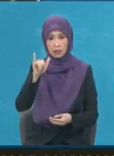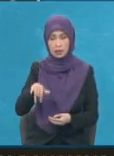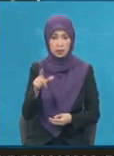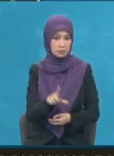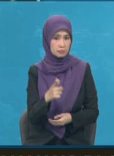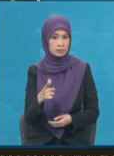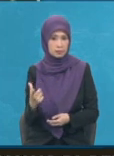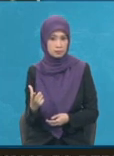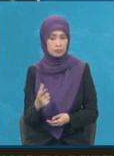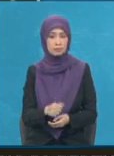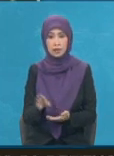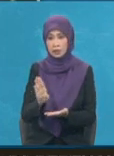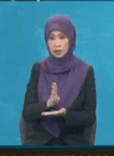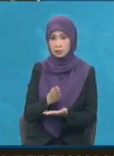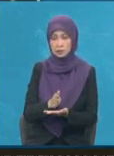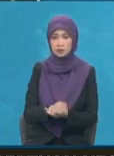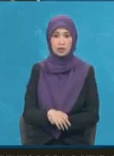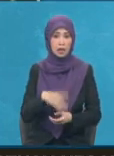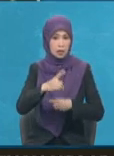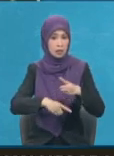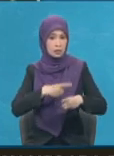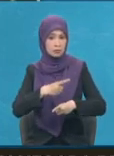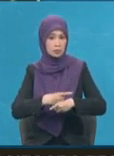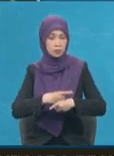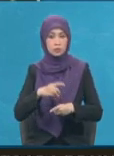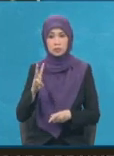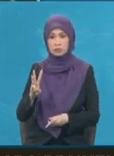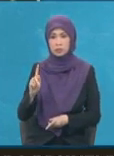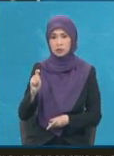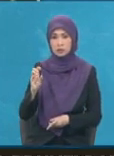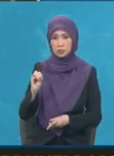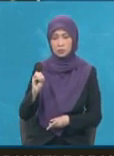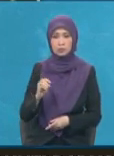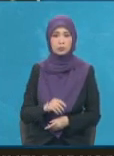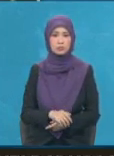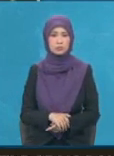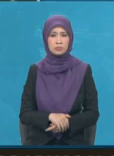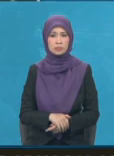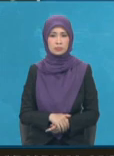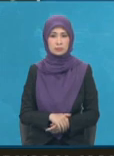pertumbuhan perdagangan dunia dan CEO dalam menyahut paparan ekonomi